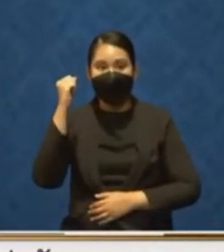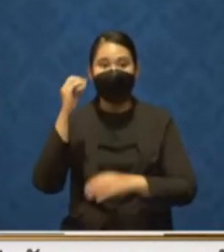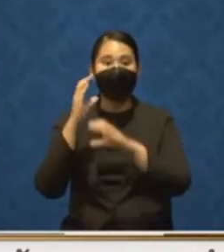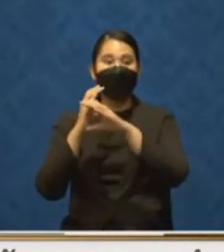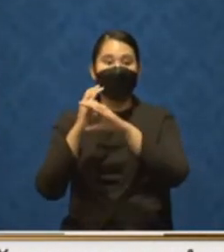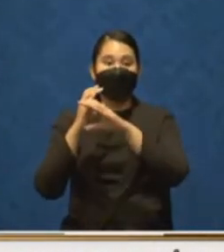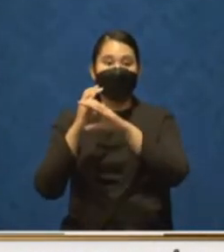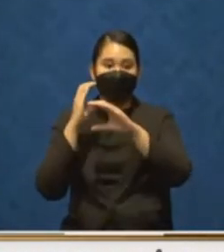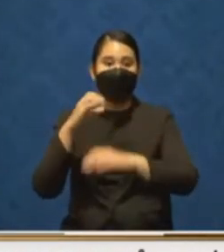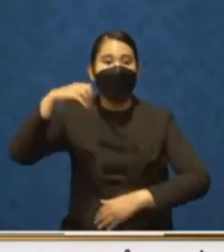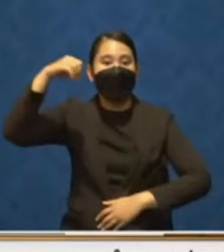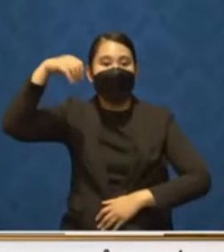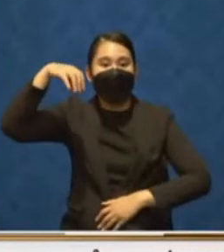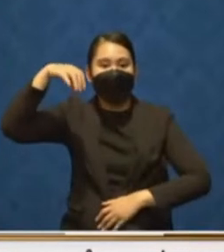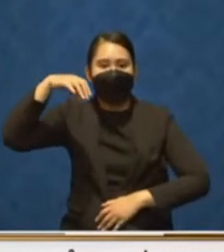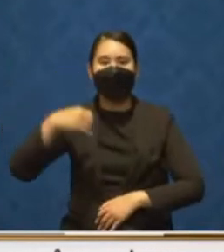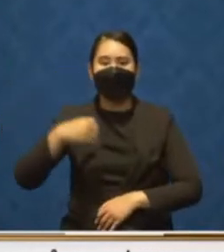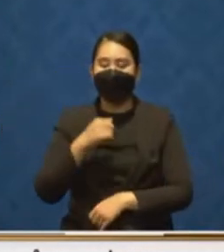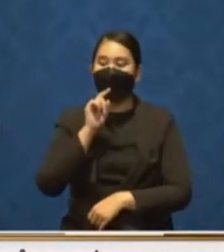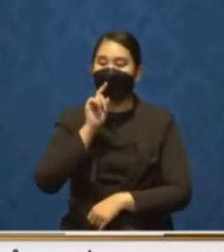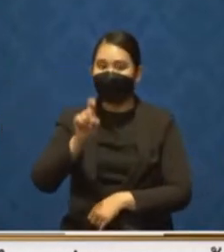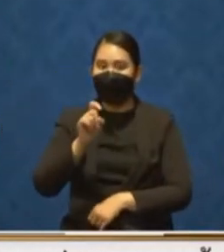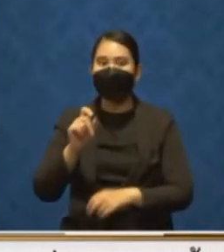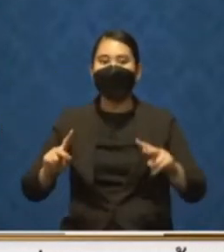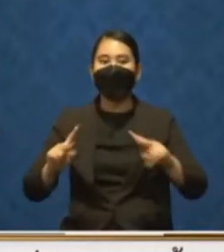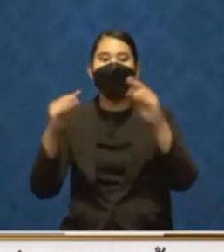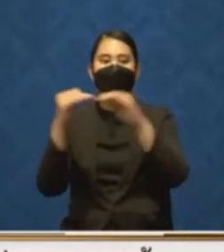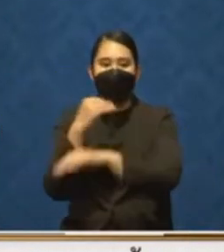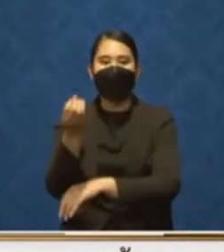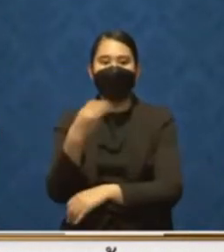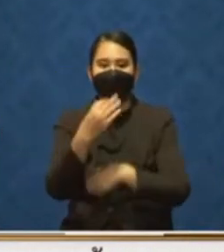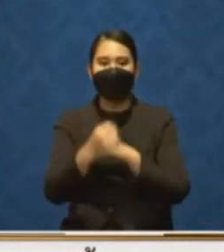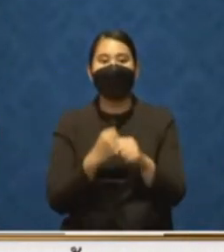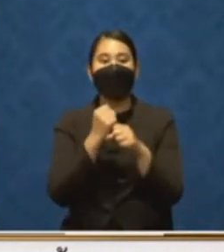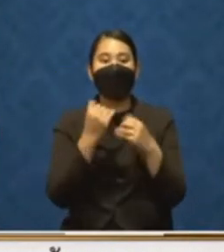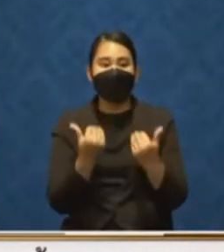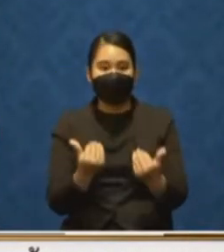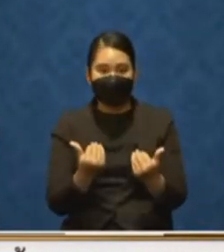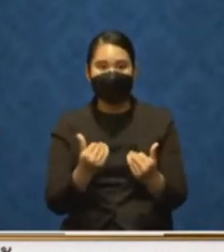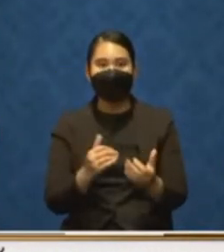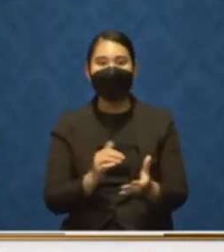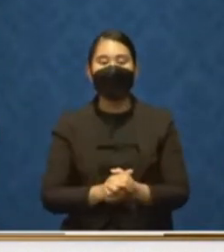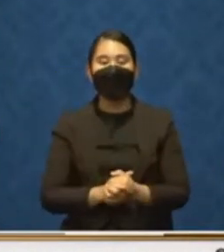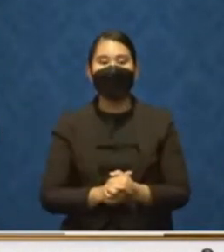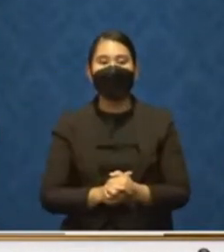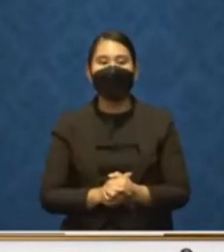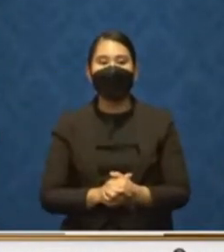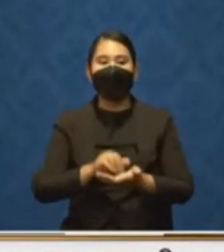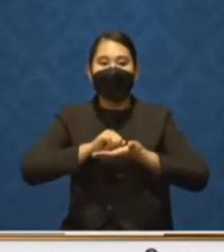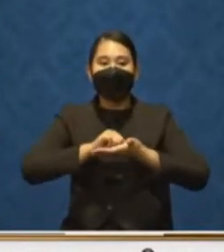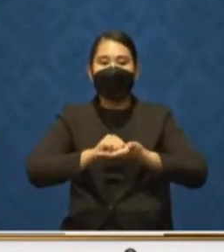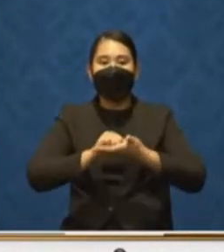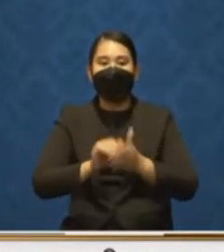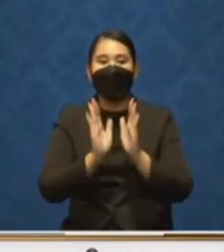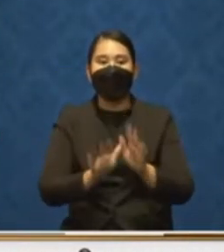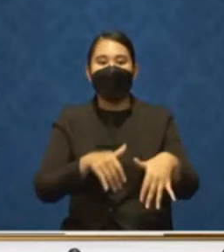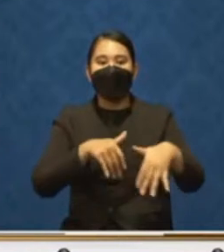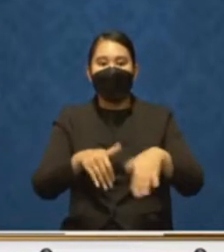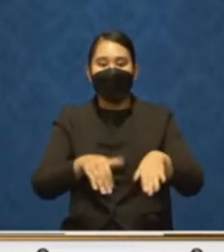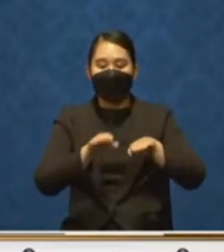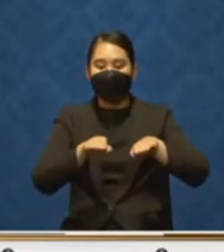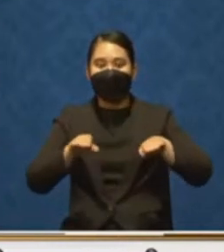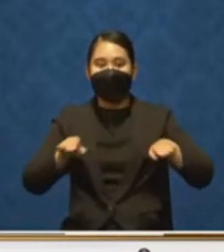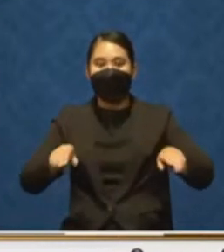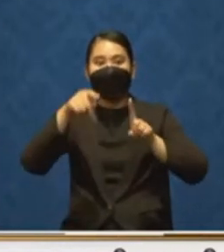ถามข้อมูลให้รวยไปว่าตัดทรงผมบอกว่าภายในปีนี้จะออกออกมาให้ประชาชนประมาณ 1,000นะ